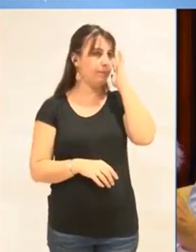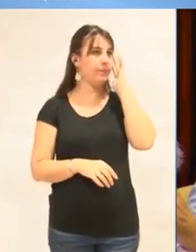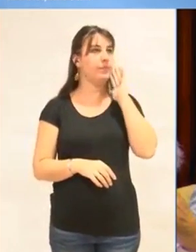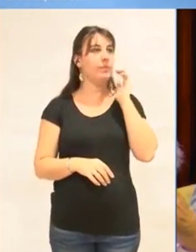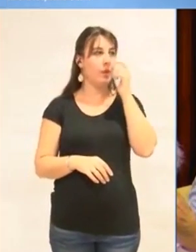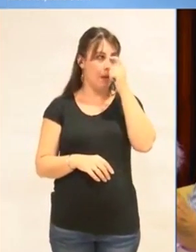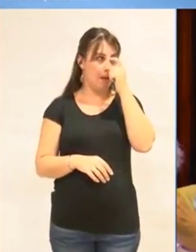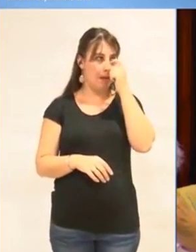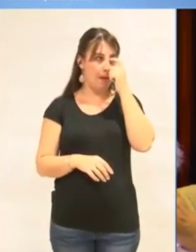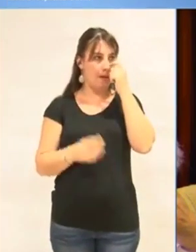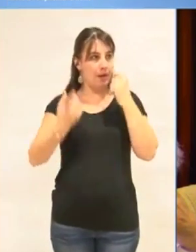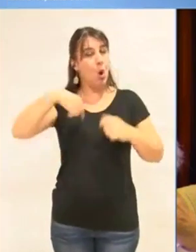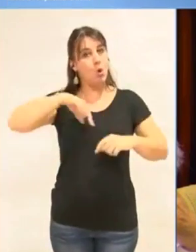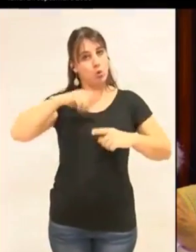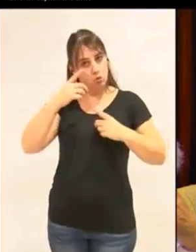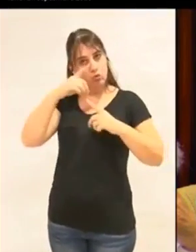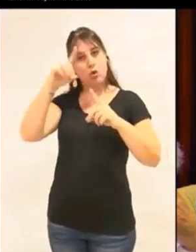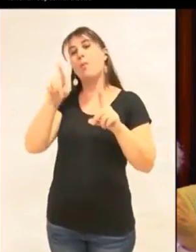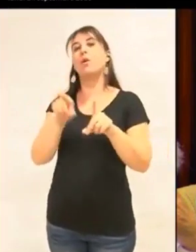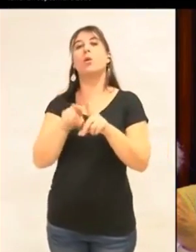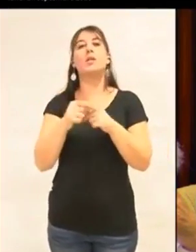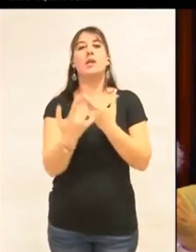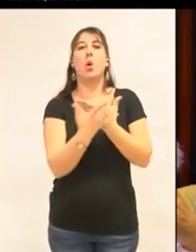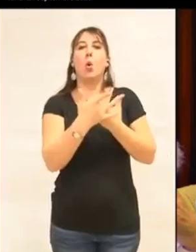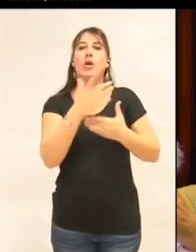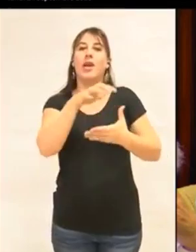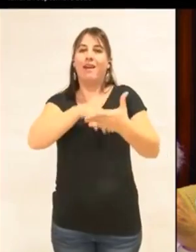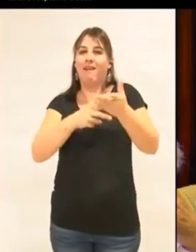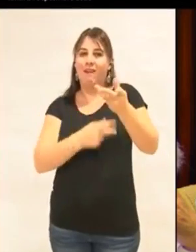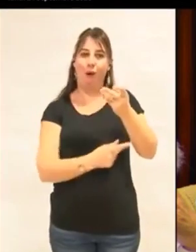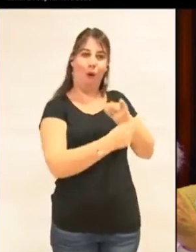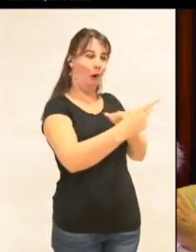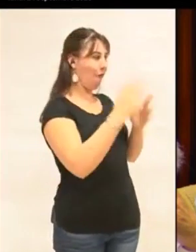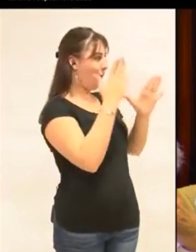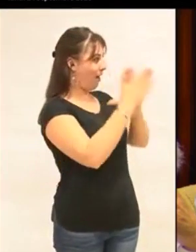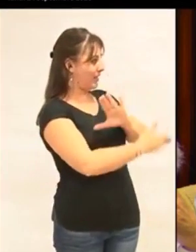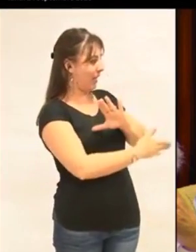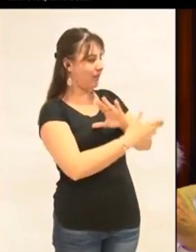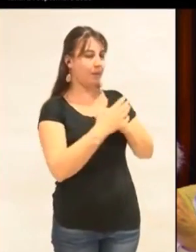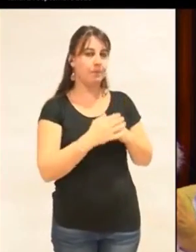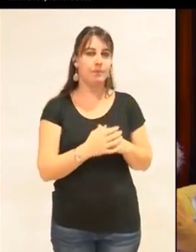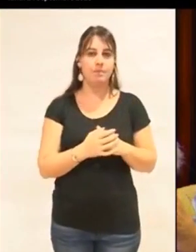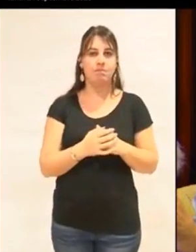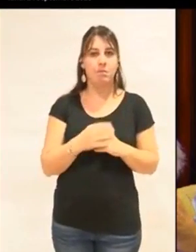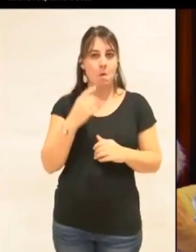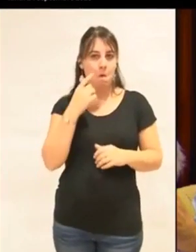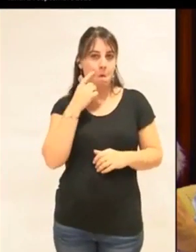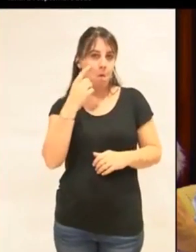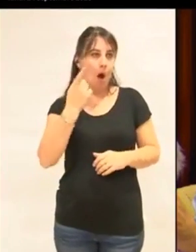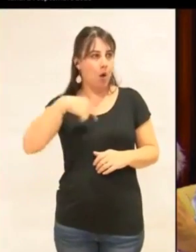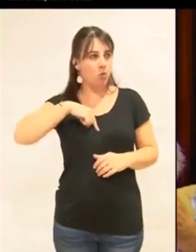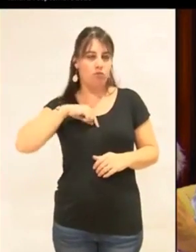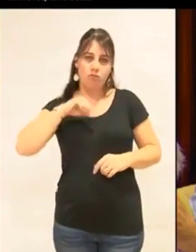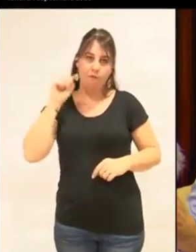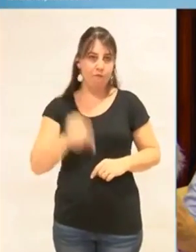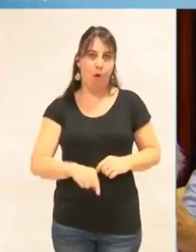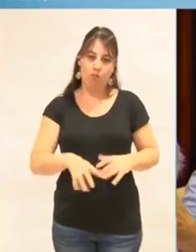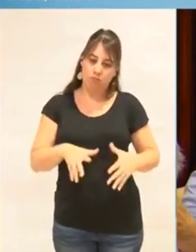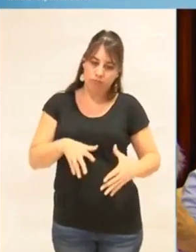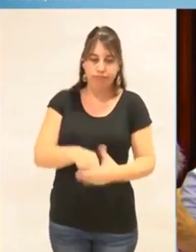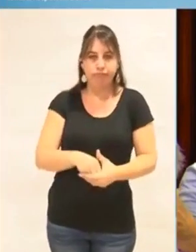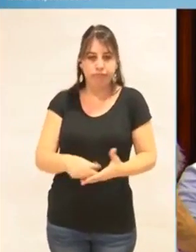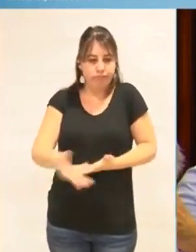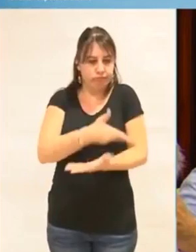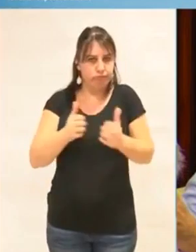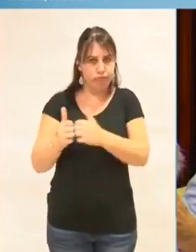demande que nous avions formulée dans le courrier que nous vous avons adressé. Il nous semble que ce débat est indispensable avec